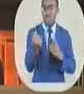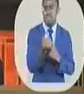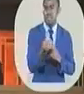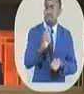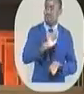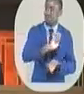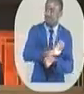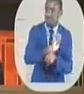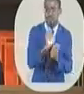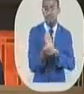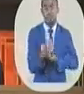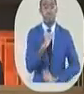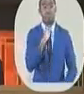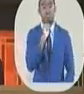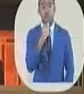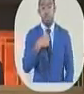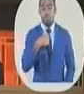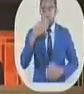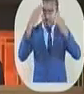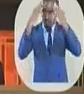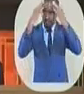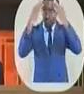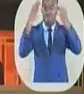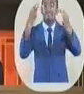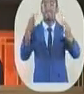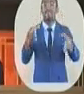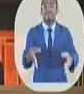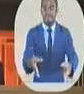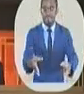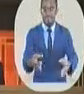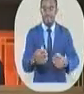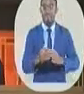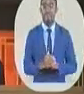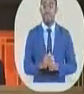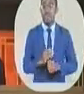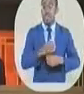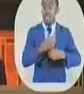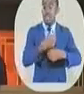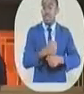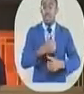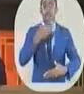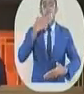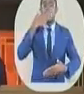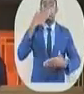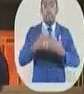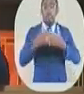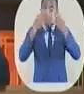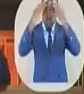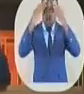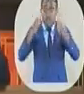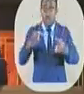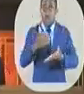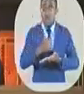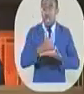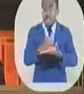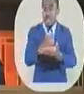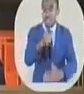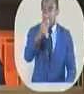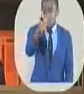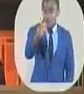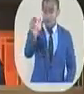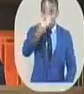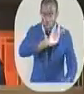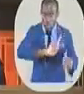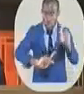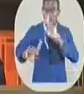qui frappe nos compatriotes, j'ai décidé la mise en place de mesures d'aide massives